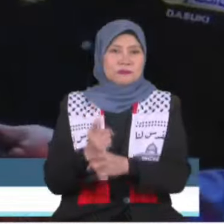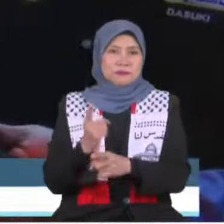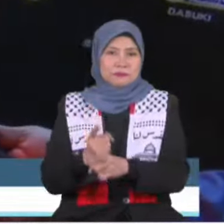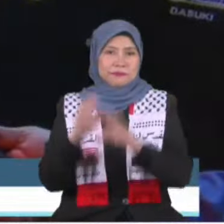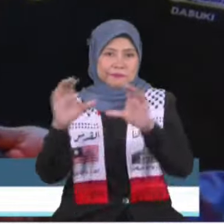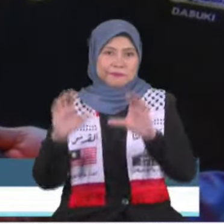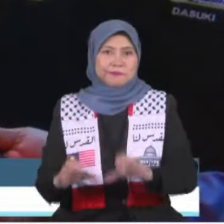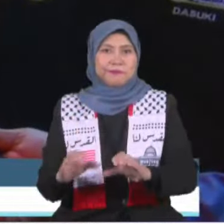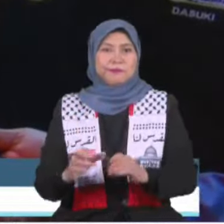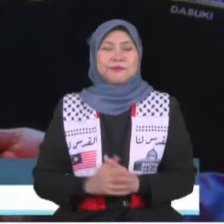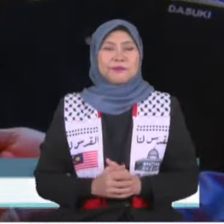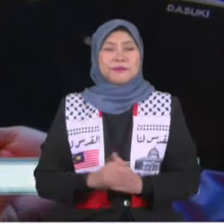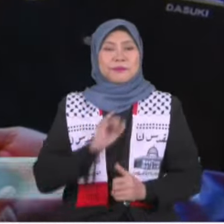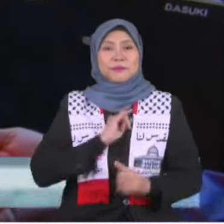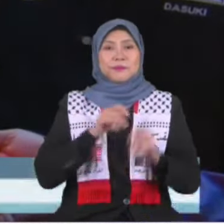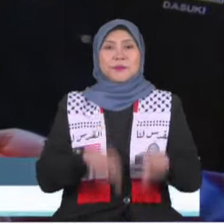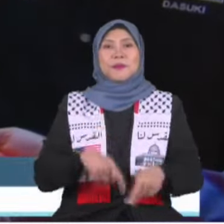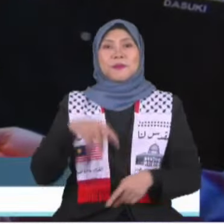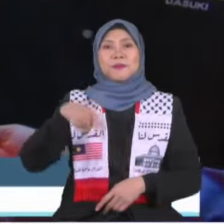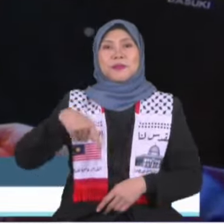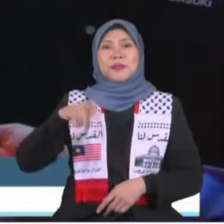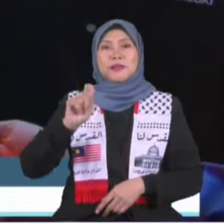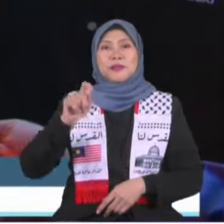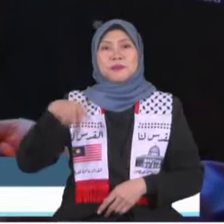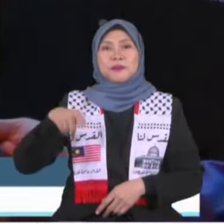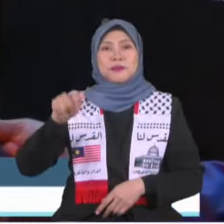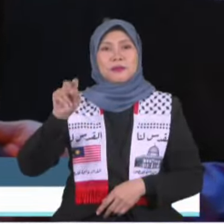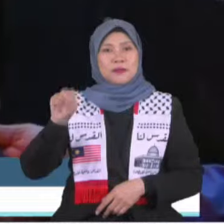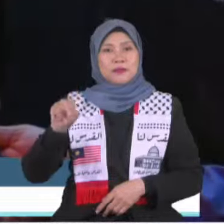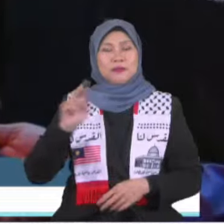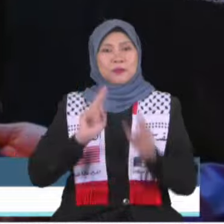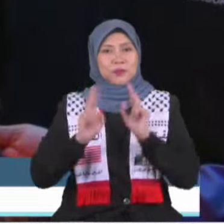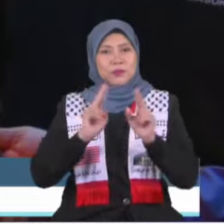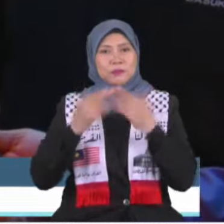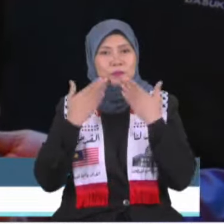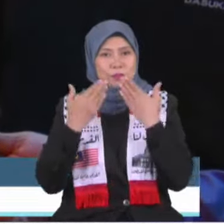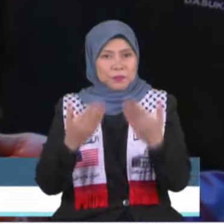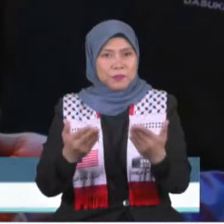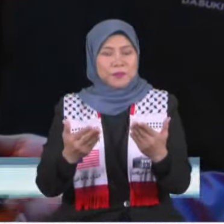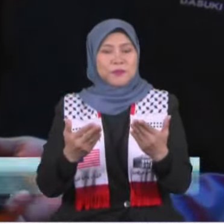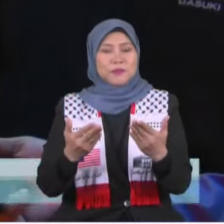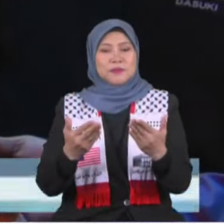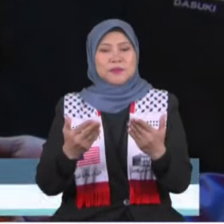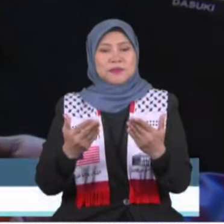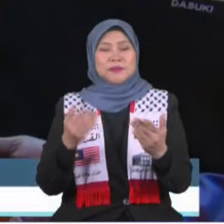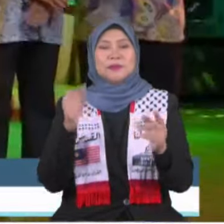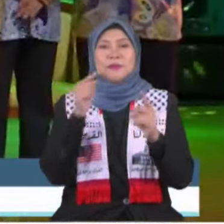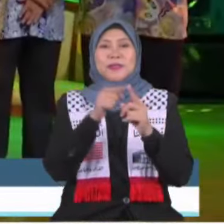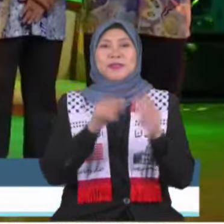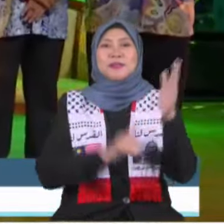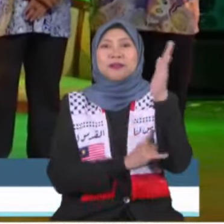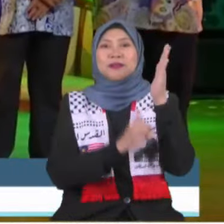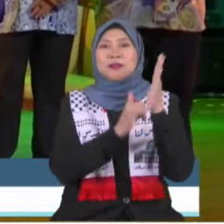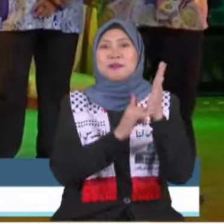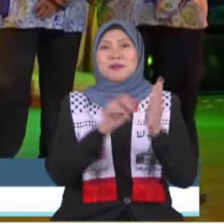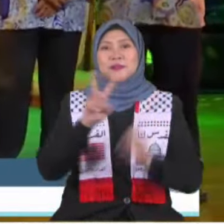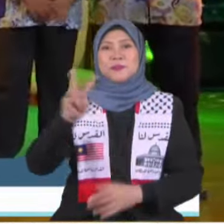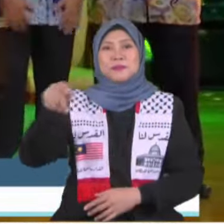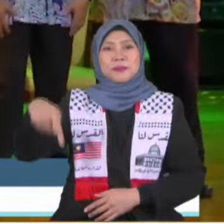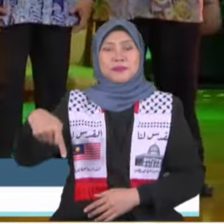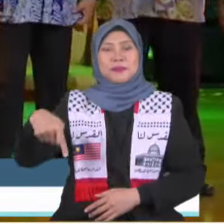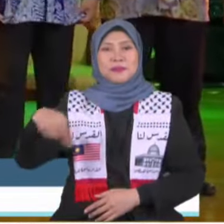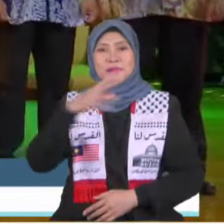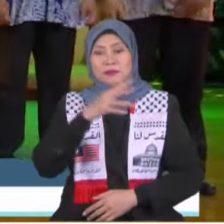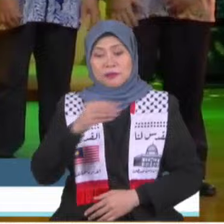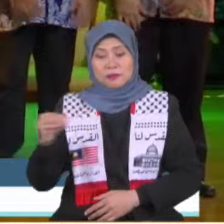Dan saya bagi pihak PTPTN ingin mengucapkan setinggi penghargaan dan terima kasih kepada Yayasan Wilayah